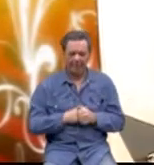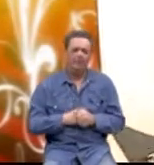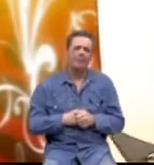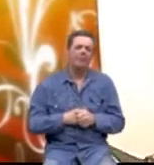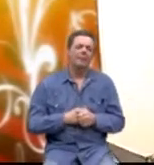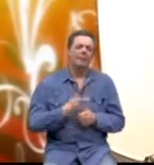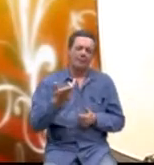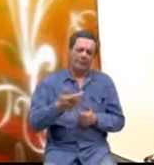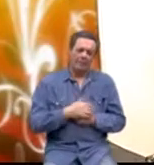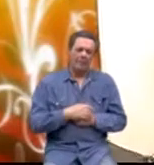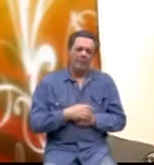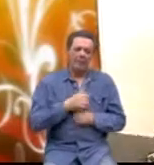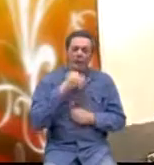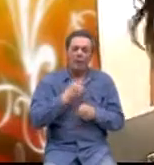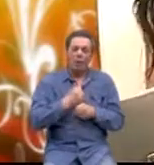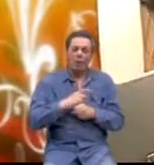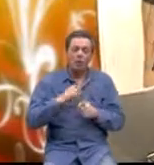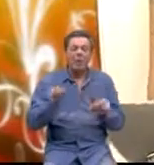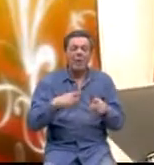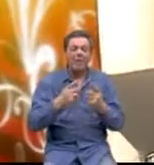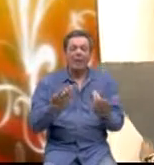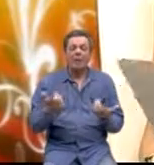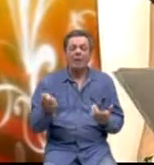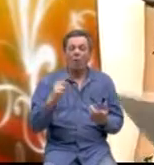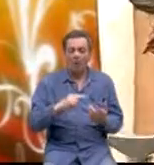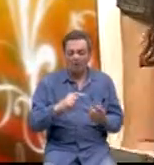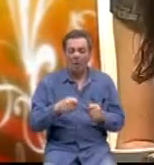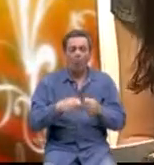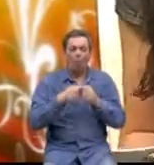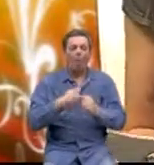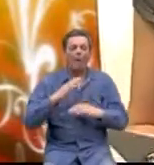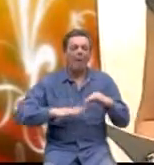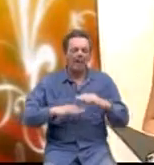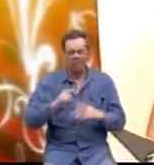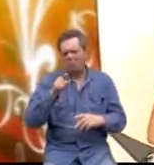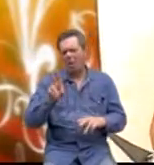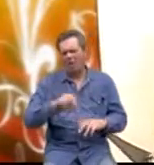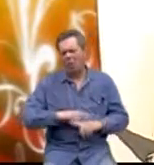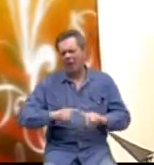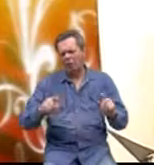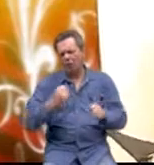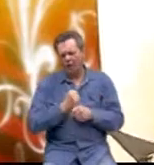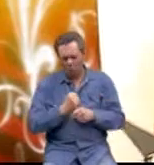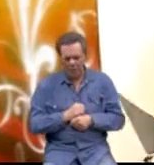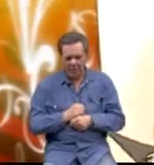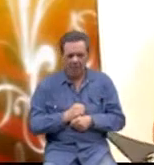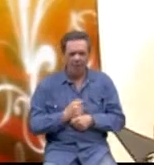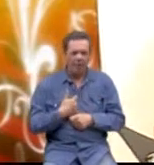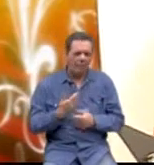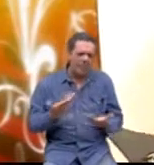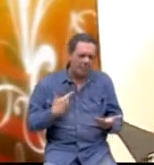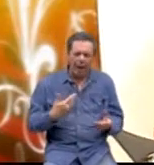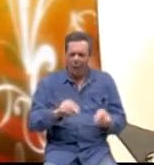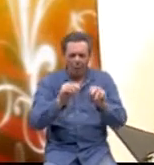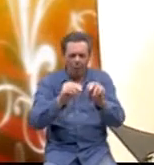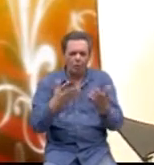će nas poučiti kako ona to radi. I radionicu pjevanja, gdje nam dolazi udruga Praktikum, koja ima različite kreativne radionice. Ovo je jedna od njih da nas malo pouče